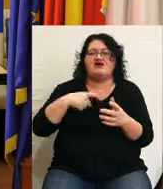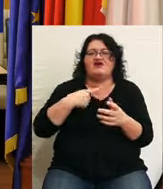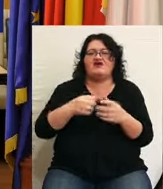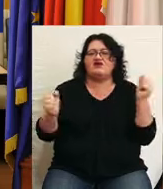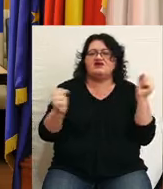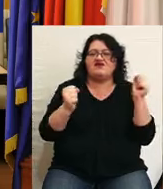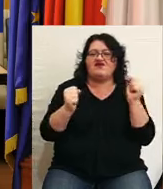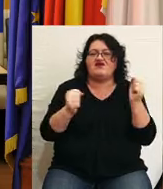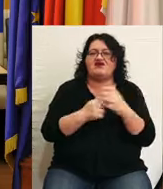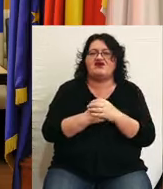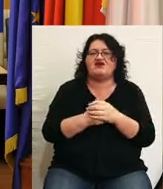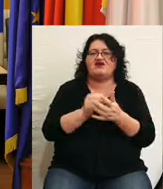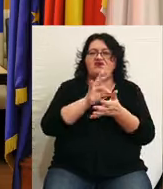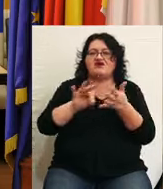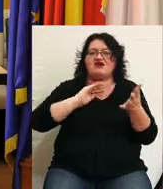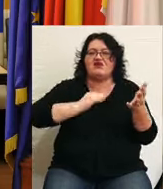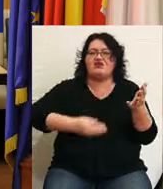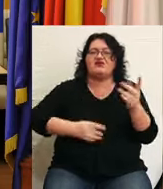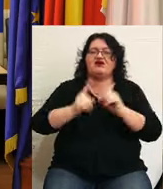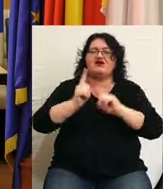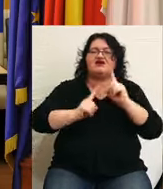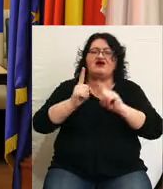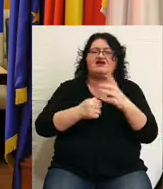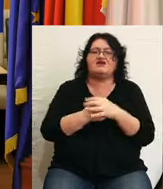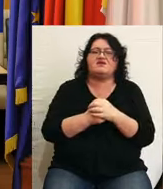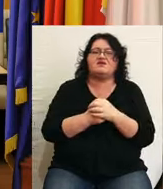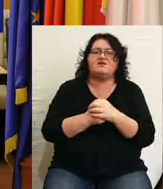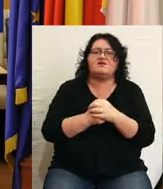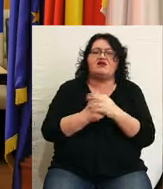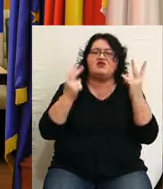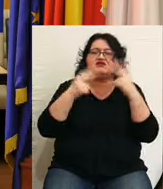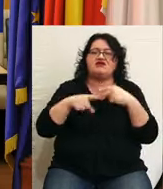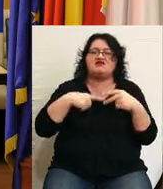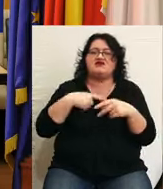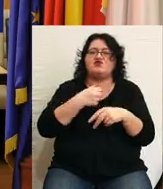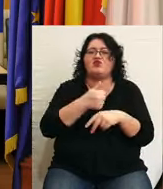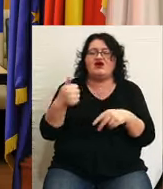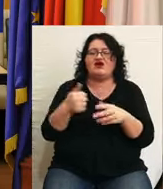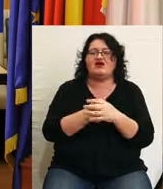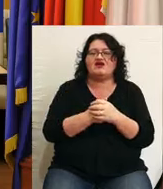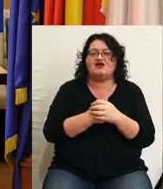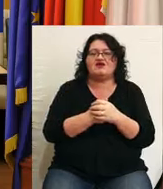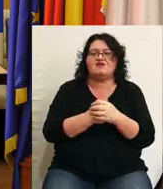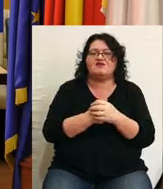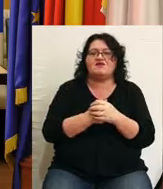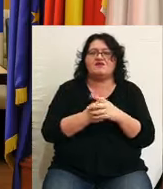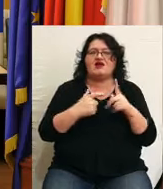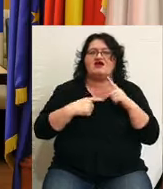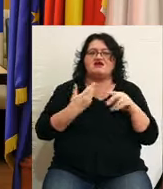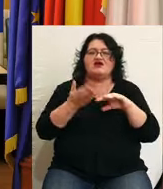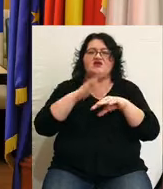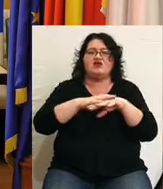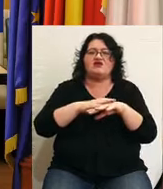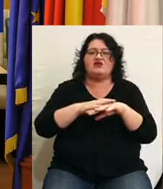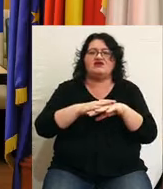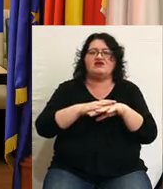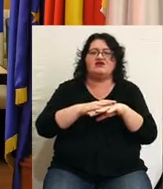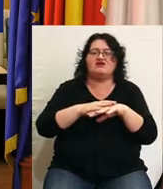frig și aici, dar adică asta este doar, cum să zic, aș sta cu mult drag. Aș